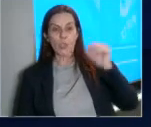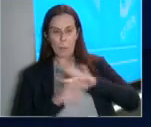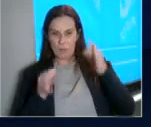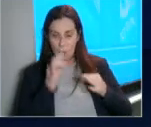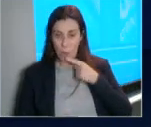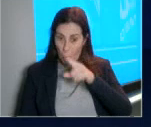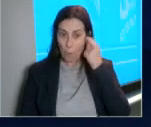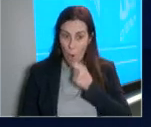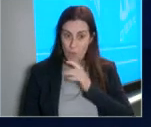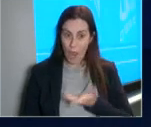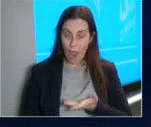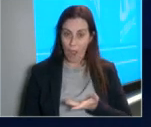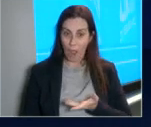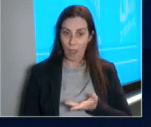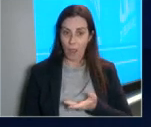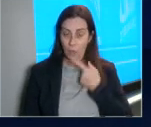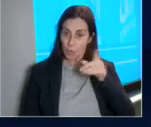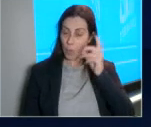נתניהו קובע שהוא עבריין בלי משפט אפילו?